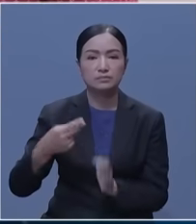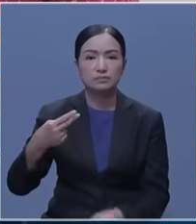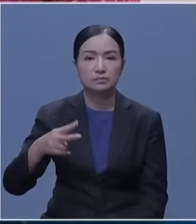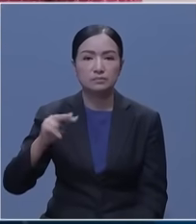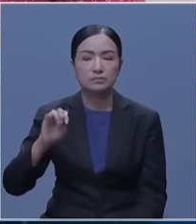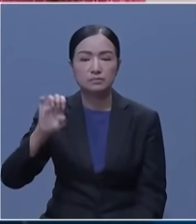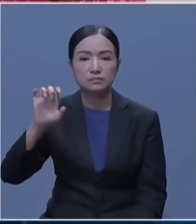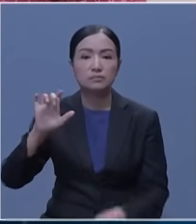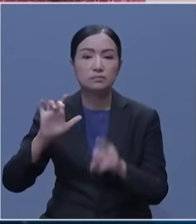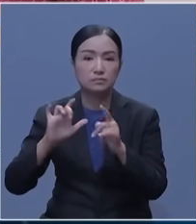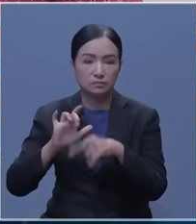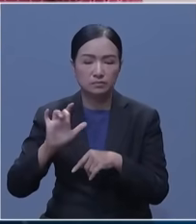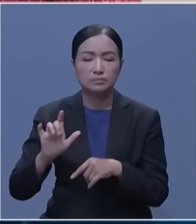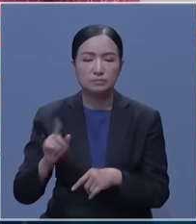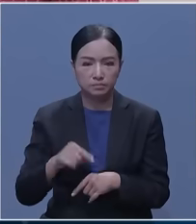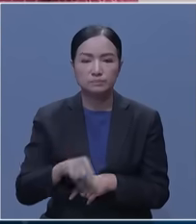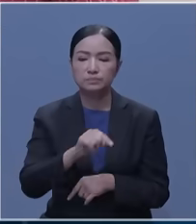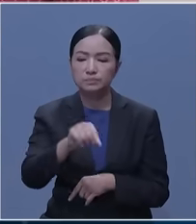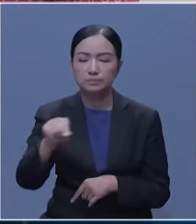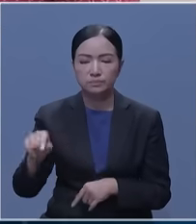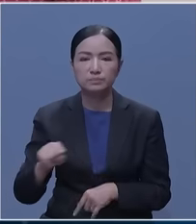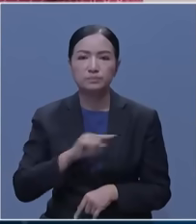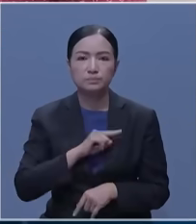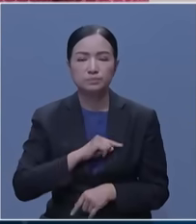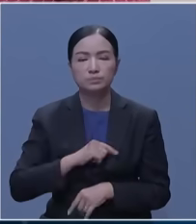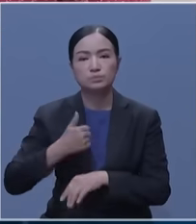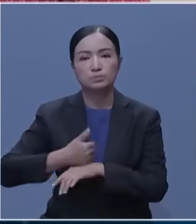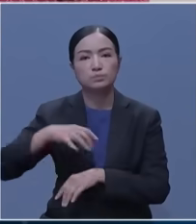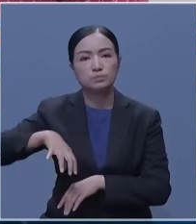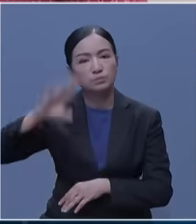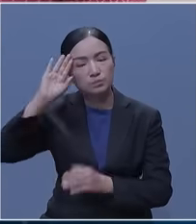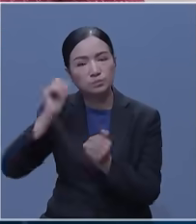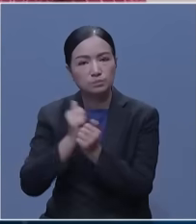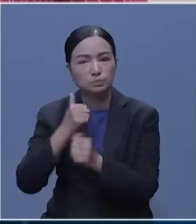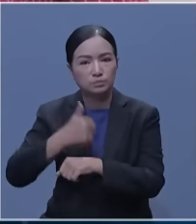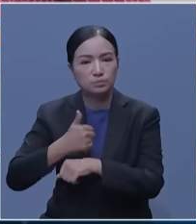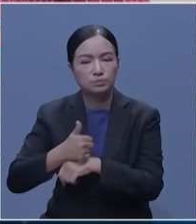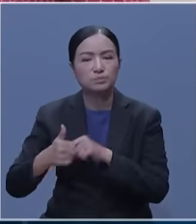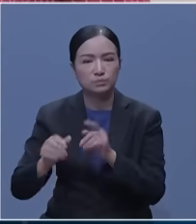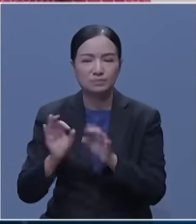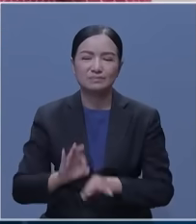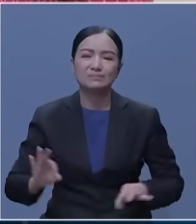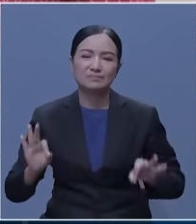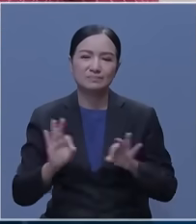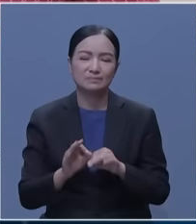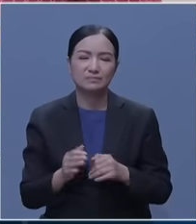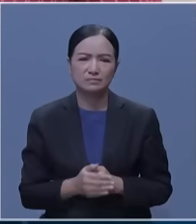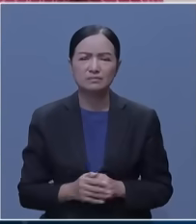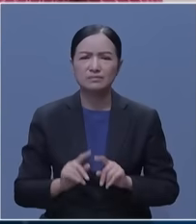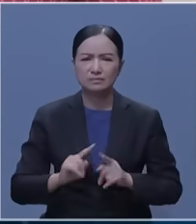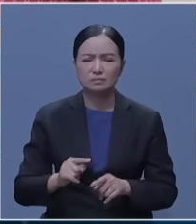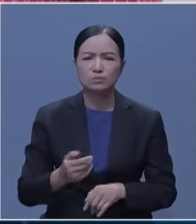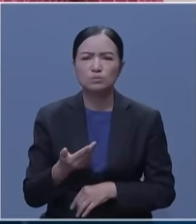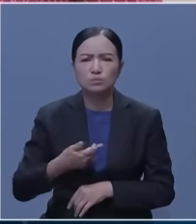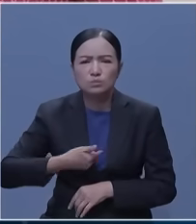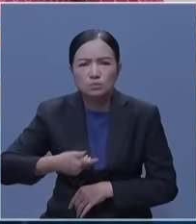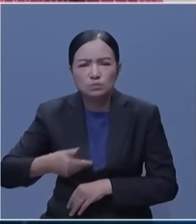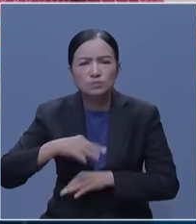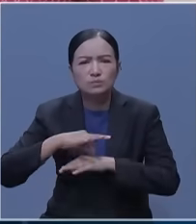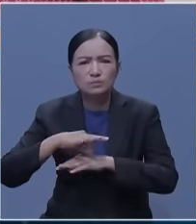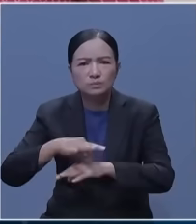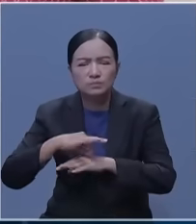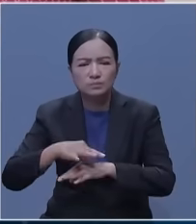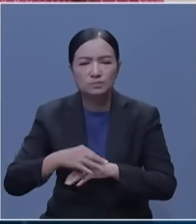องพึ่งพาหลาย บทบาทสำคัญ ผู้กำกับก็สำคัญ แต่พอพูดถึงนี่แหละ เรื่องการขอตำแหน่ง มากกว่าสมหวัง